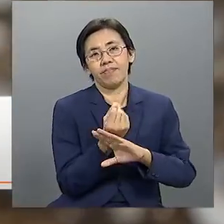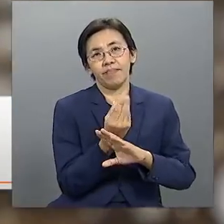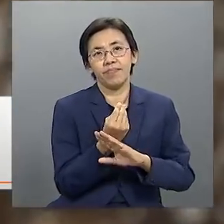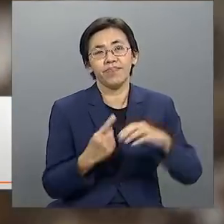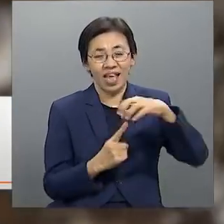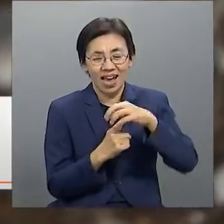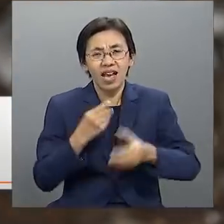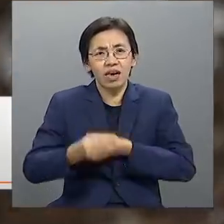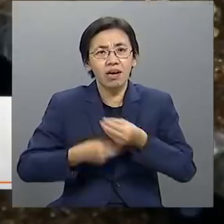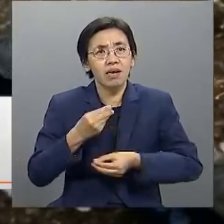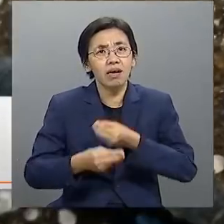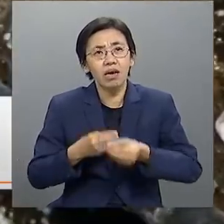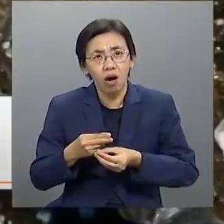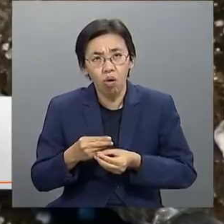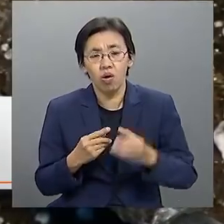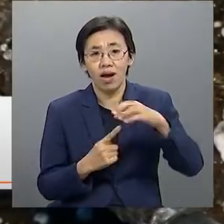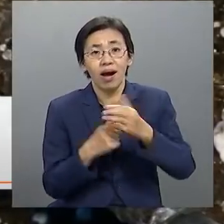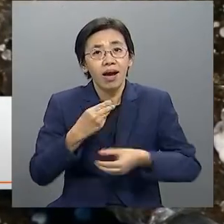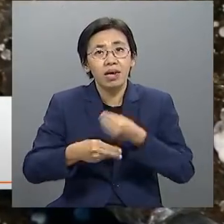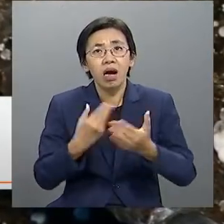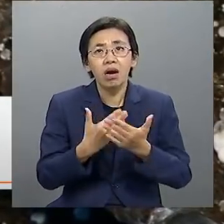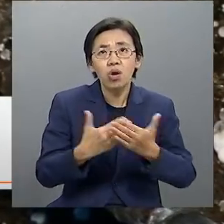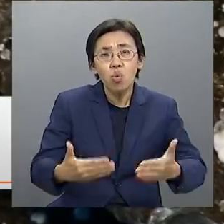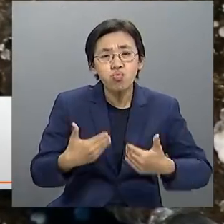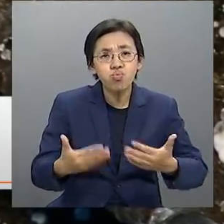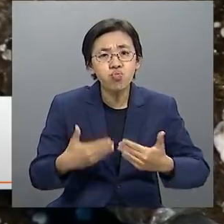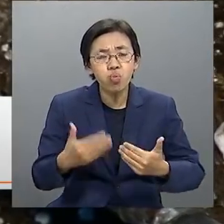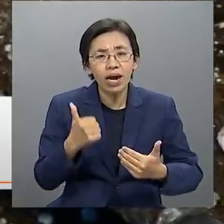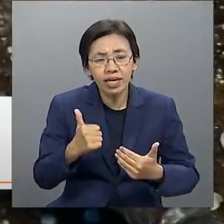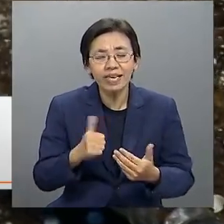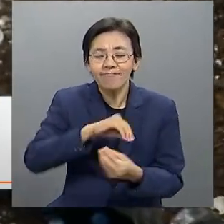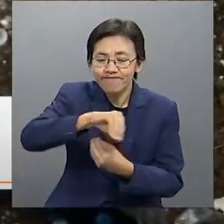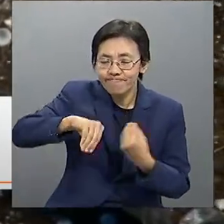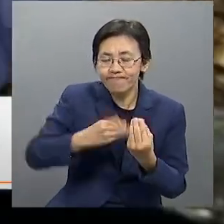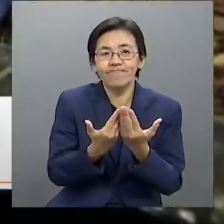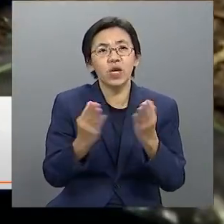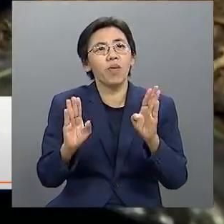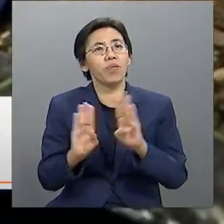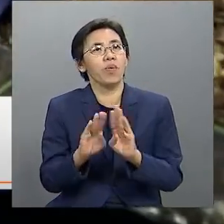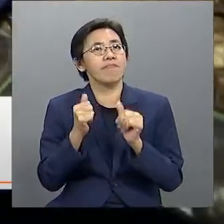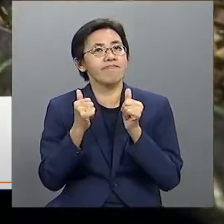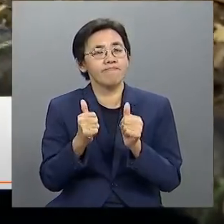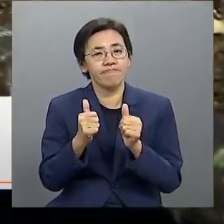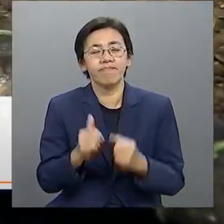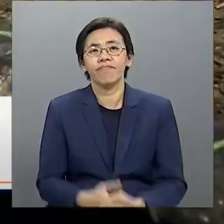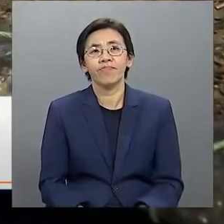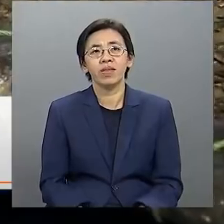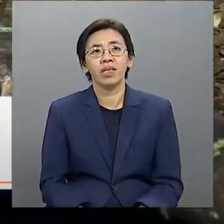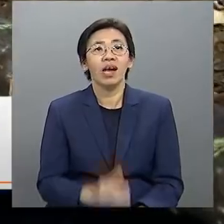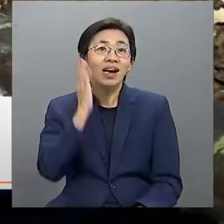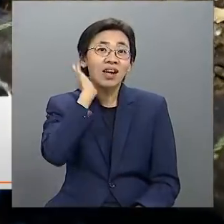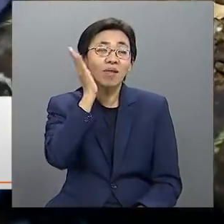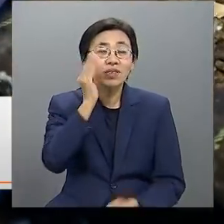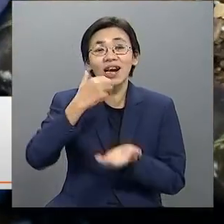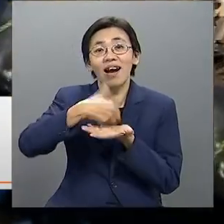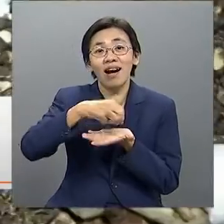ว่าสามารถที่จะเลี้ยงตัวเองให้มีรายได้เพื่อเลี้ยงครอบครัวได้เป็นอย่างดีเลยค่ะ น้องกิตมงคลเนี่ยเล่าให้ฟังว่าใน